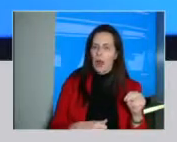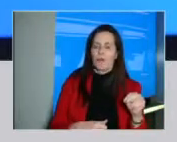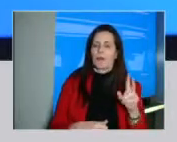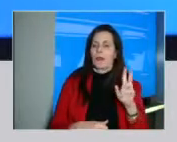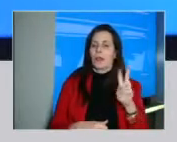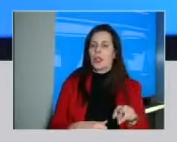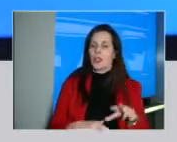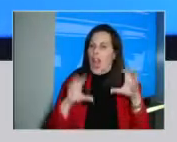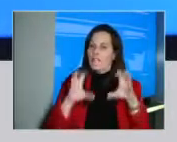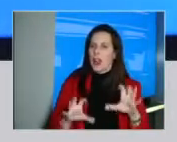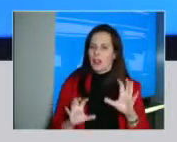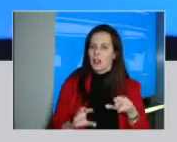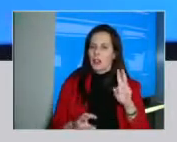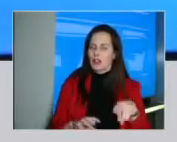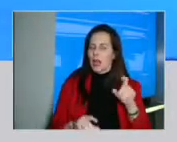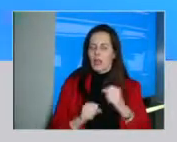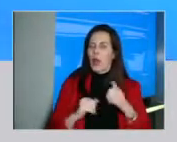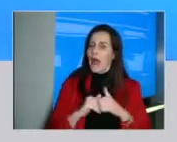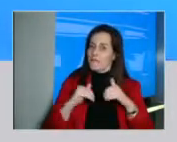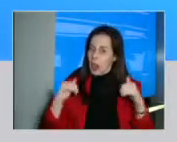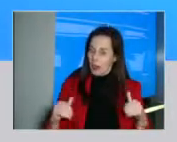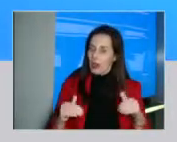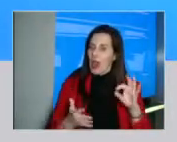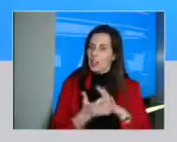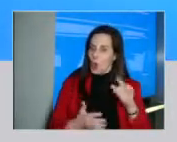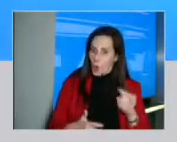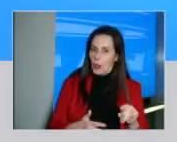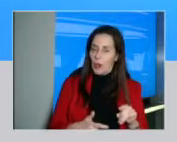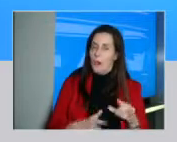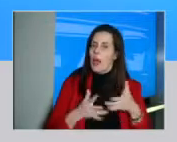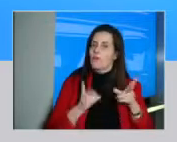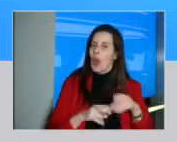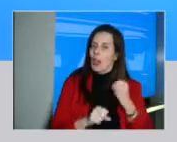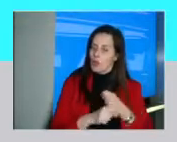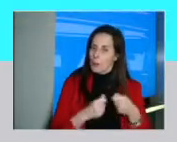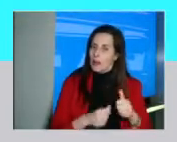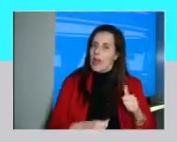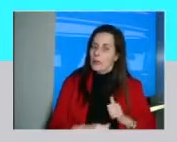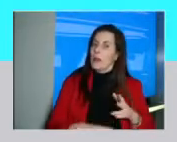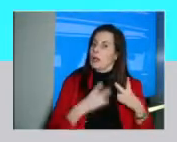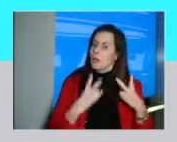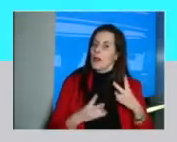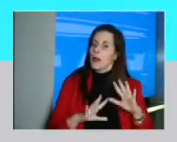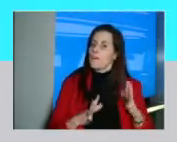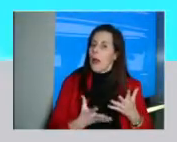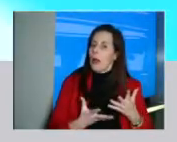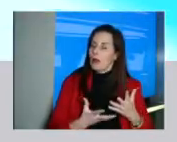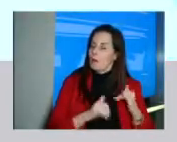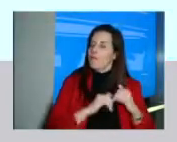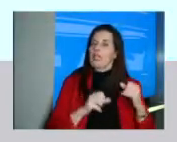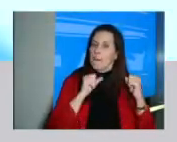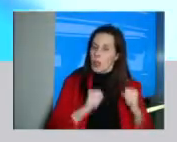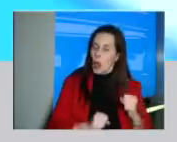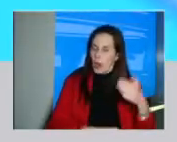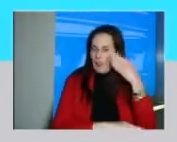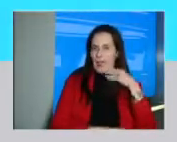יש הפחדה של הציבור, צריך להפריד בין, שוב, הנקודה, מה אפשר לעשות מבחינה צבאית, מה כדאי, מה מספק את הביטחון המרבי